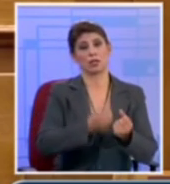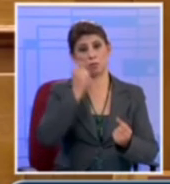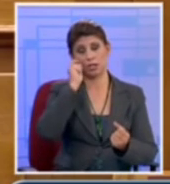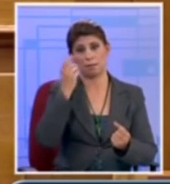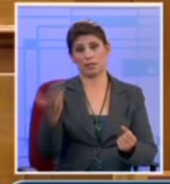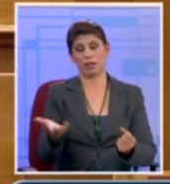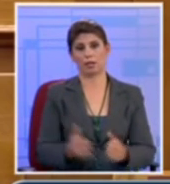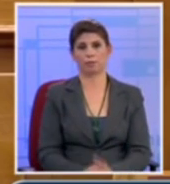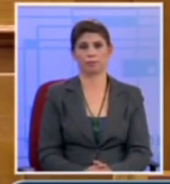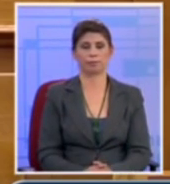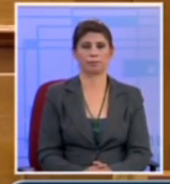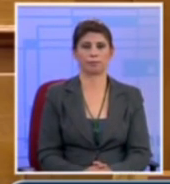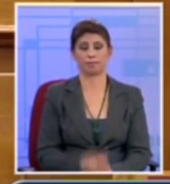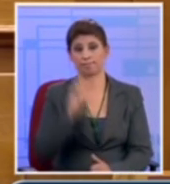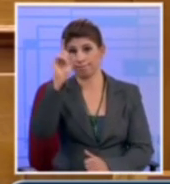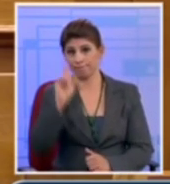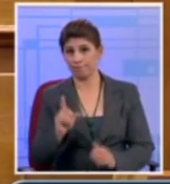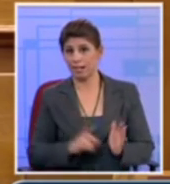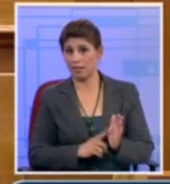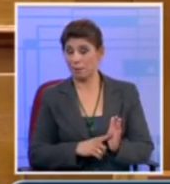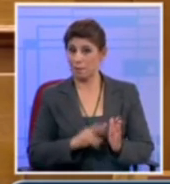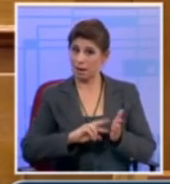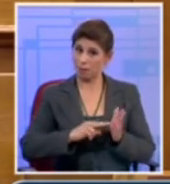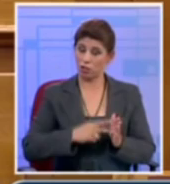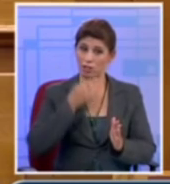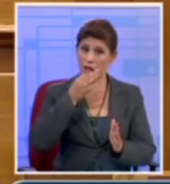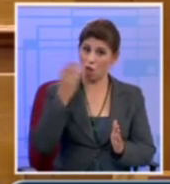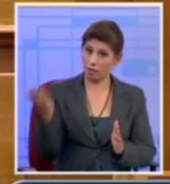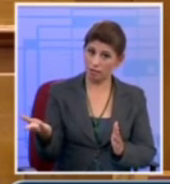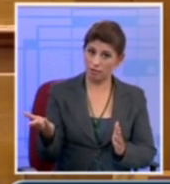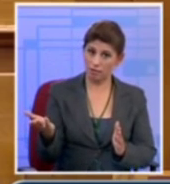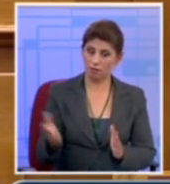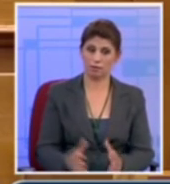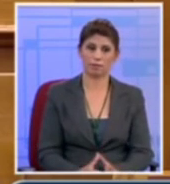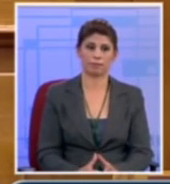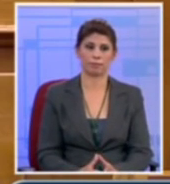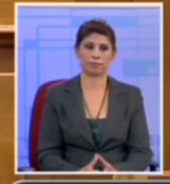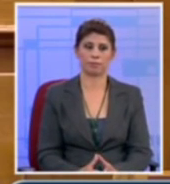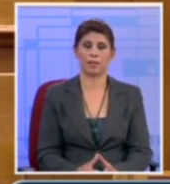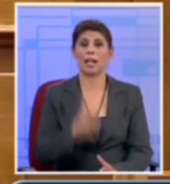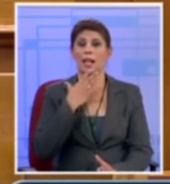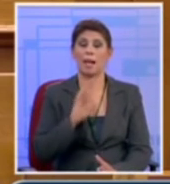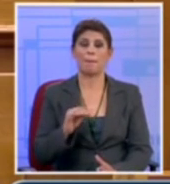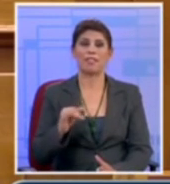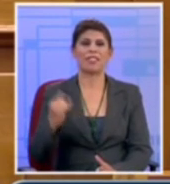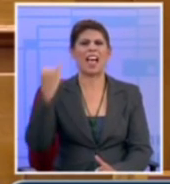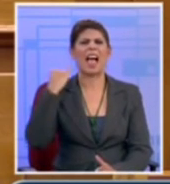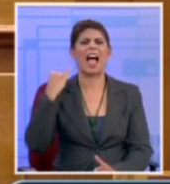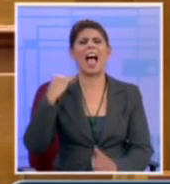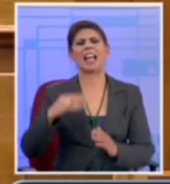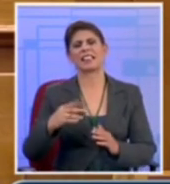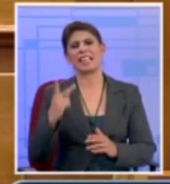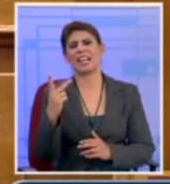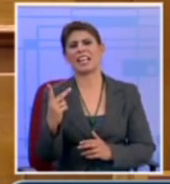Μήπως λοιπόν θα πρέπει να προσέχετε λίγο τα λόγια σας. Και επειδή στον αντικαγκελάριο είπατε